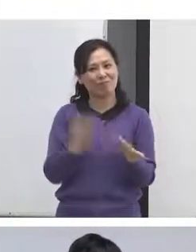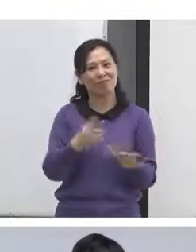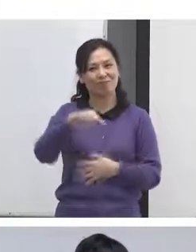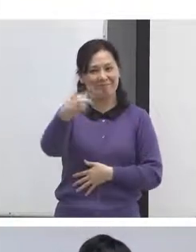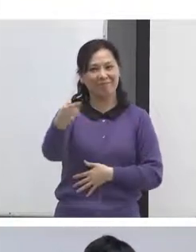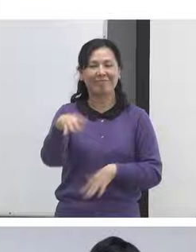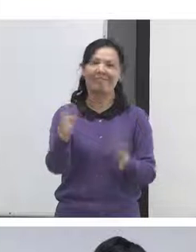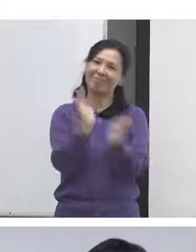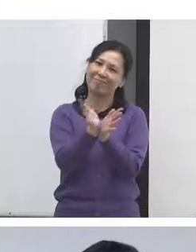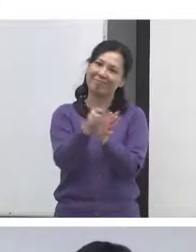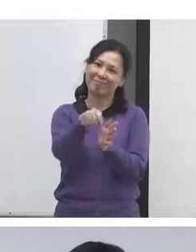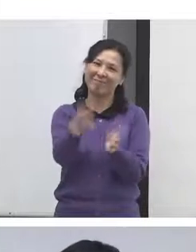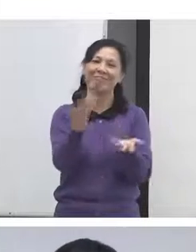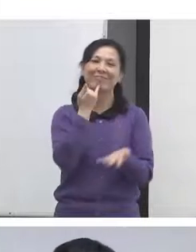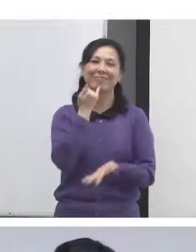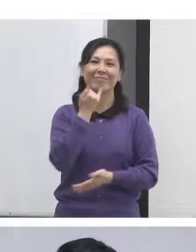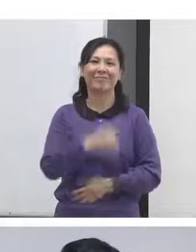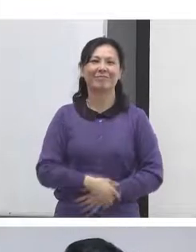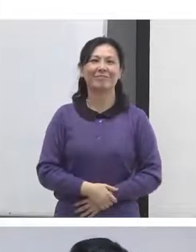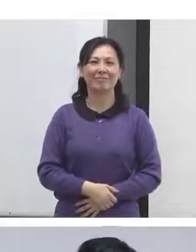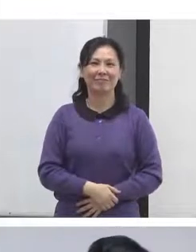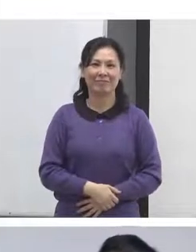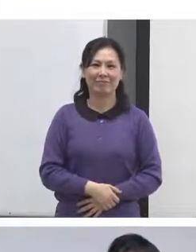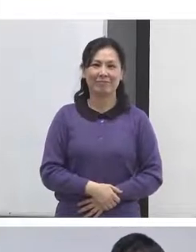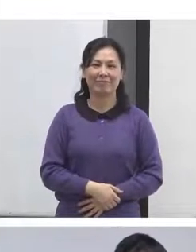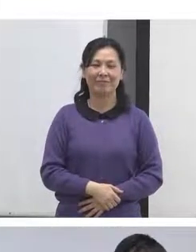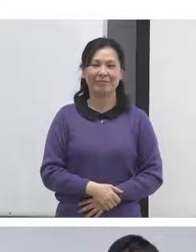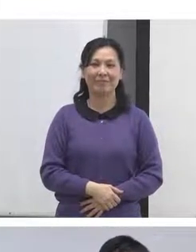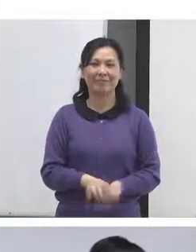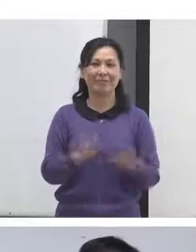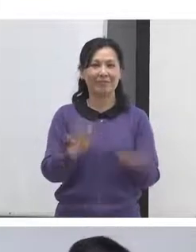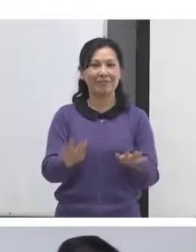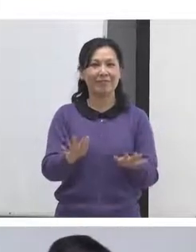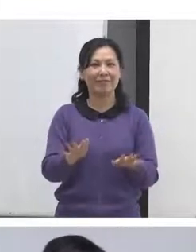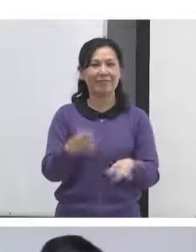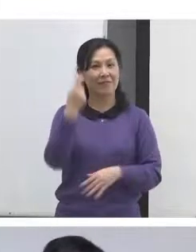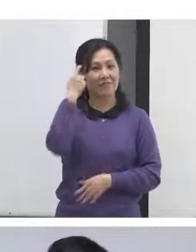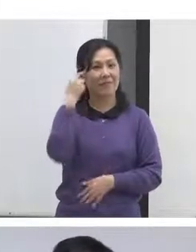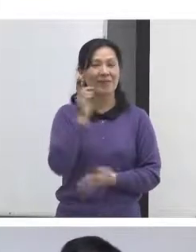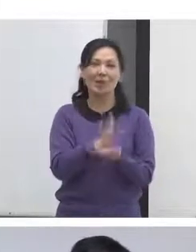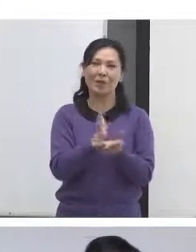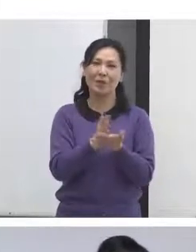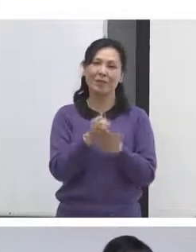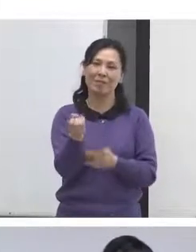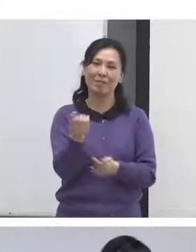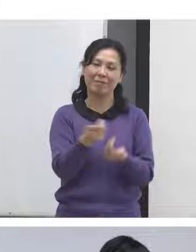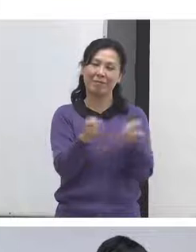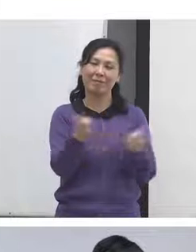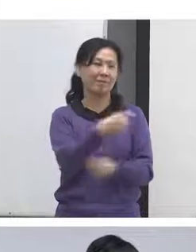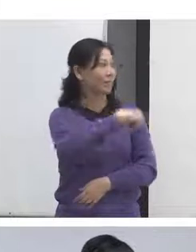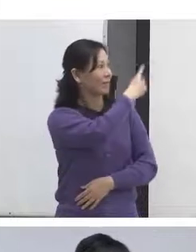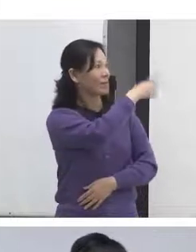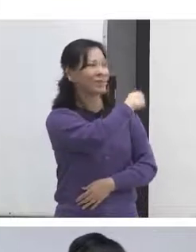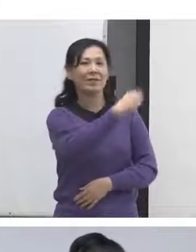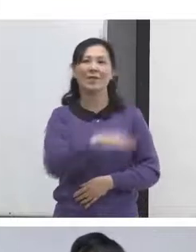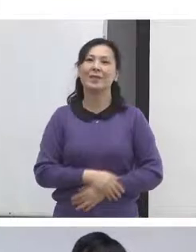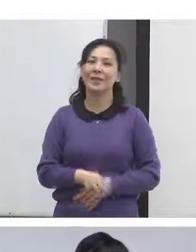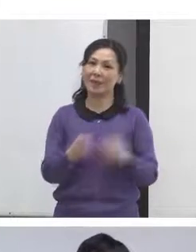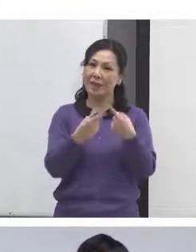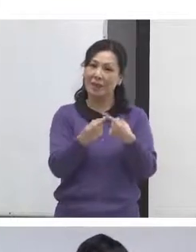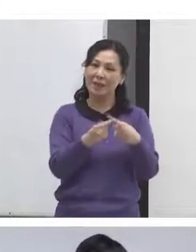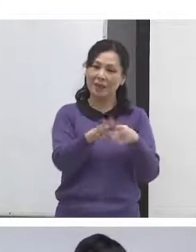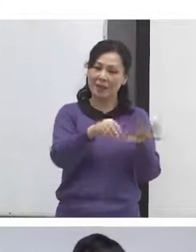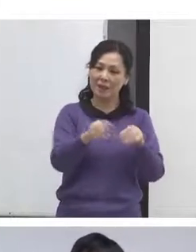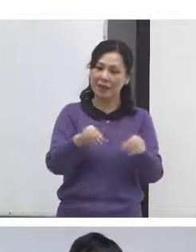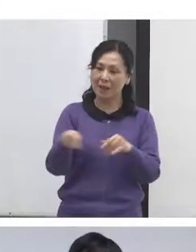再好好聊一下这些应用。那我今天大概想要讲的内容大概就是分几个部分。第一个就是说资料带进